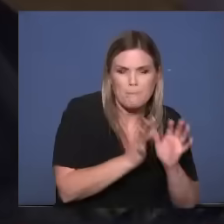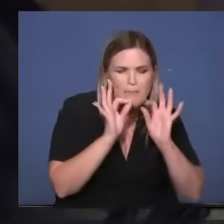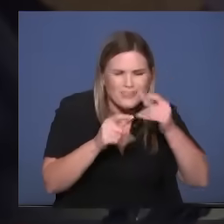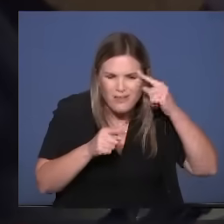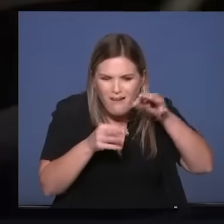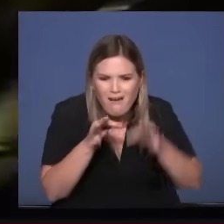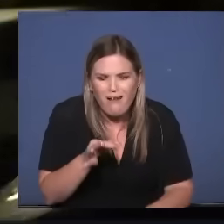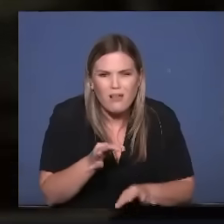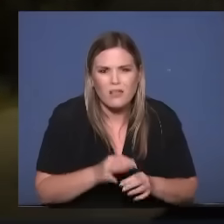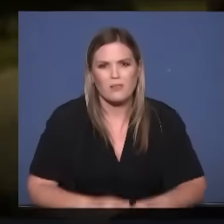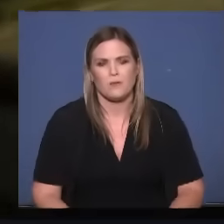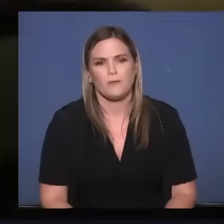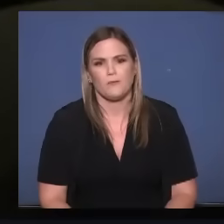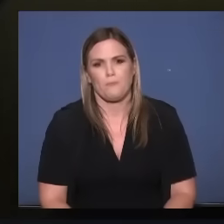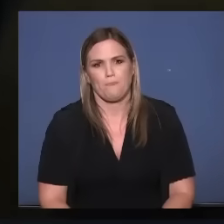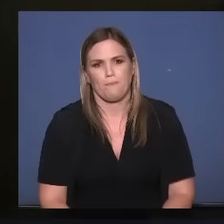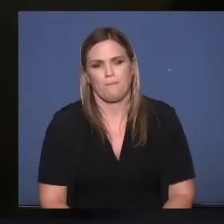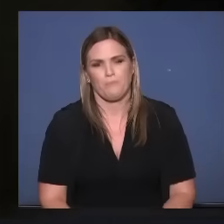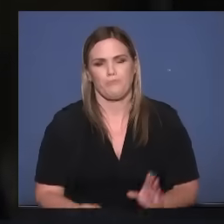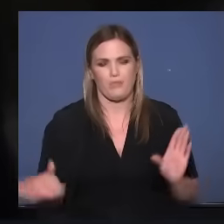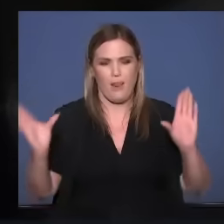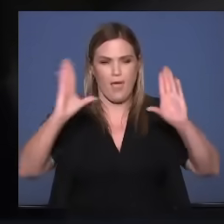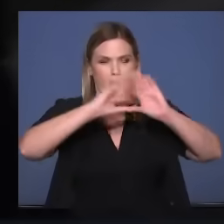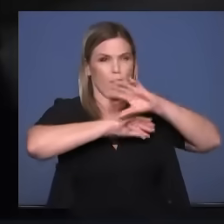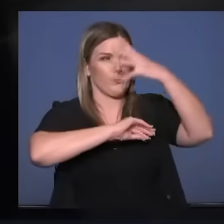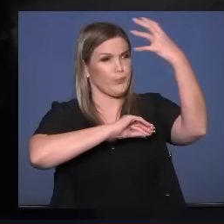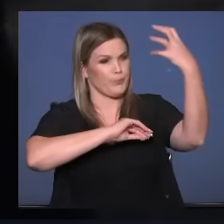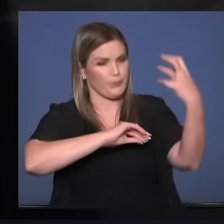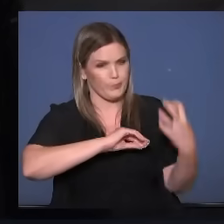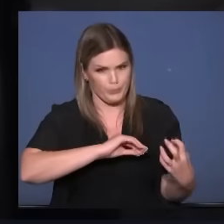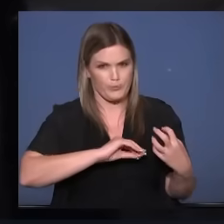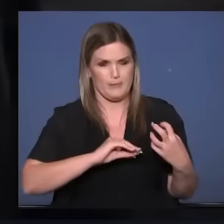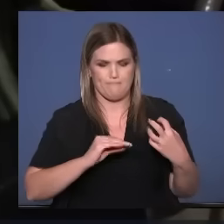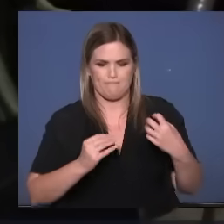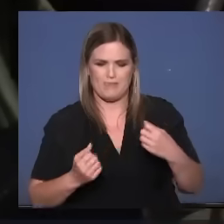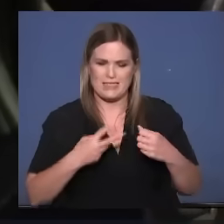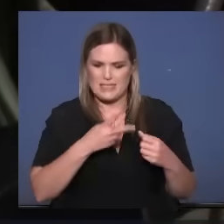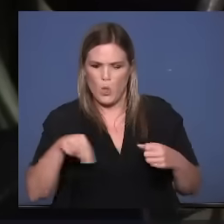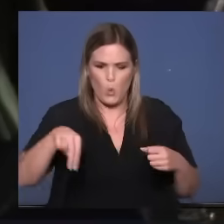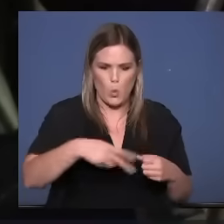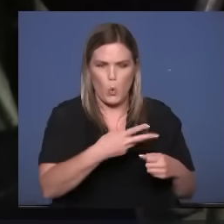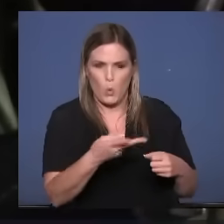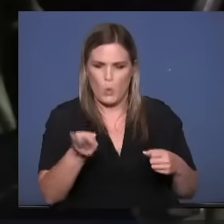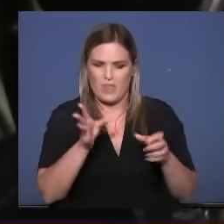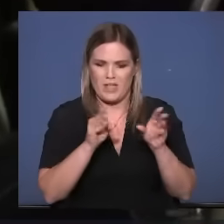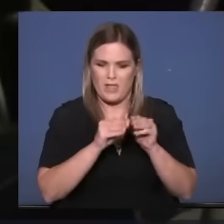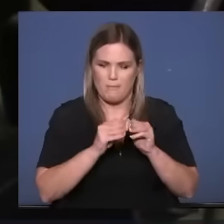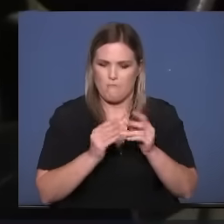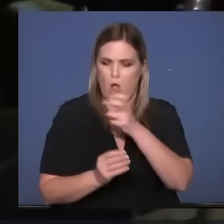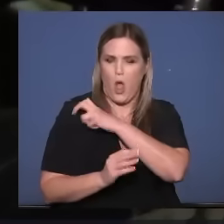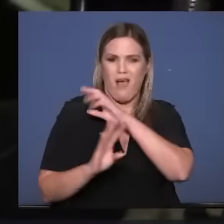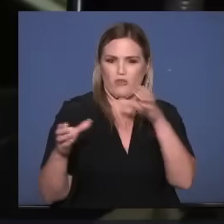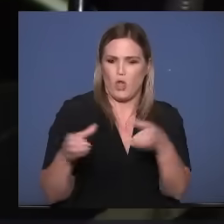מאכילים כשהלילה יורד אנחנו יוצאים לסיור עם הרו שץ אנחנו עומדים למבחן שאסור לנו לקבל בו